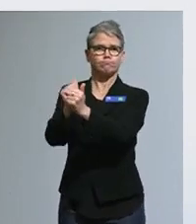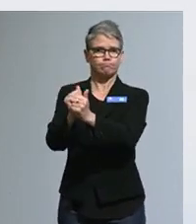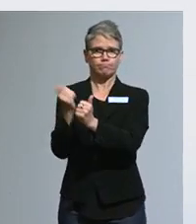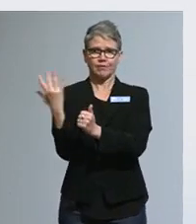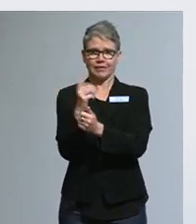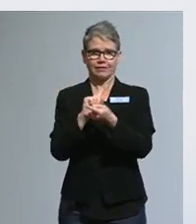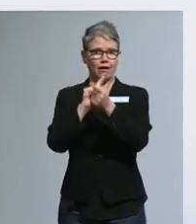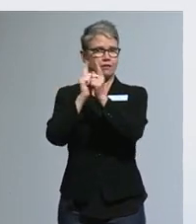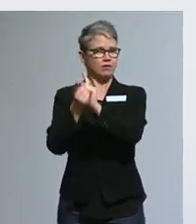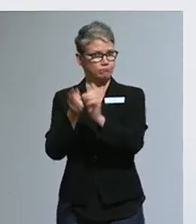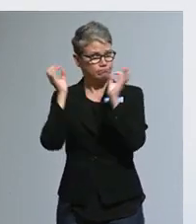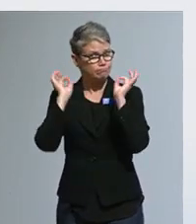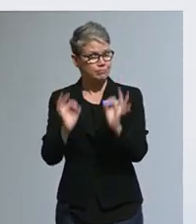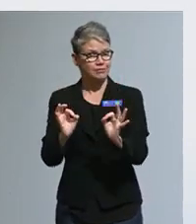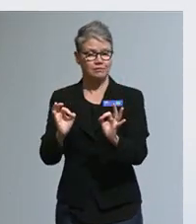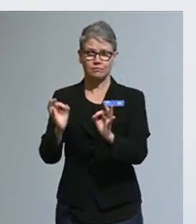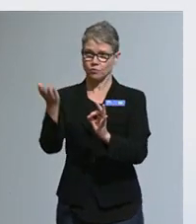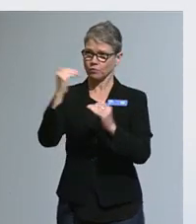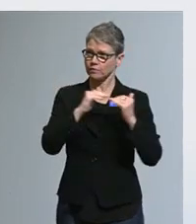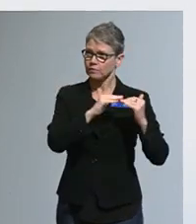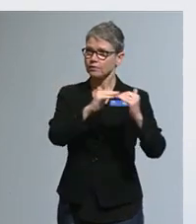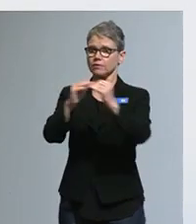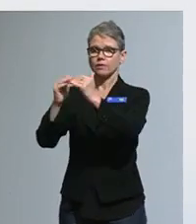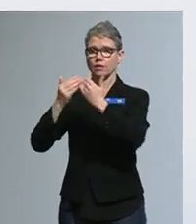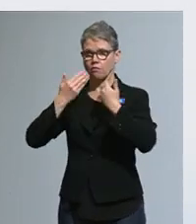päästään tasa-arvoisempaan